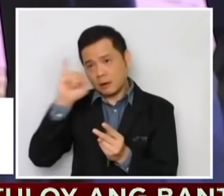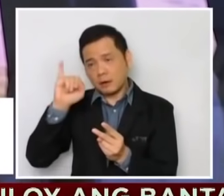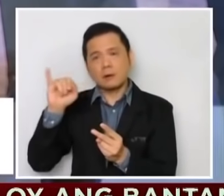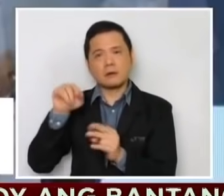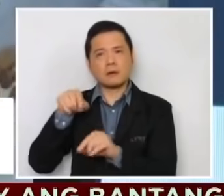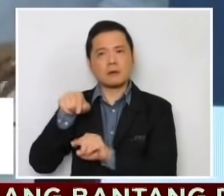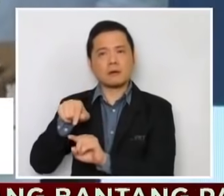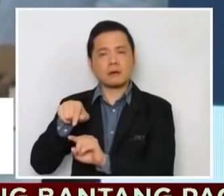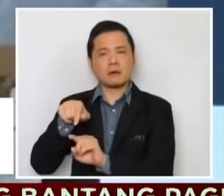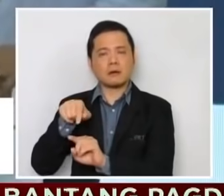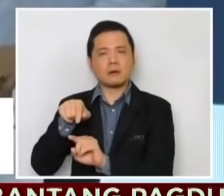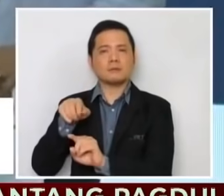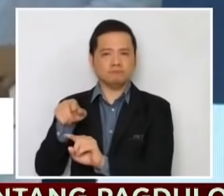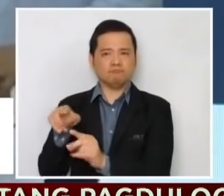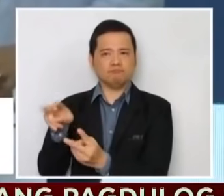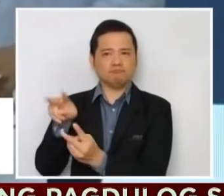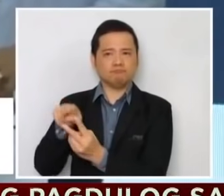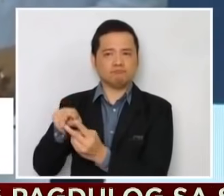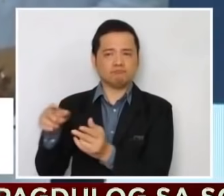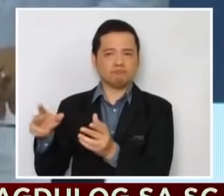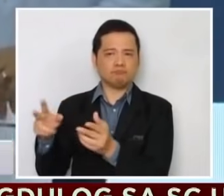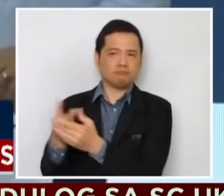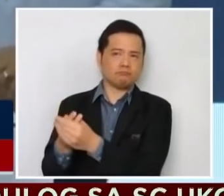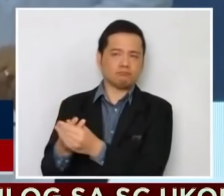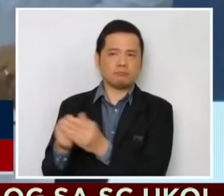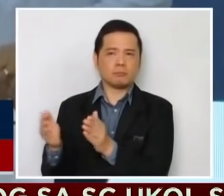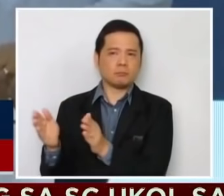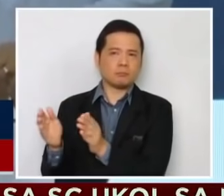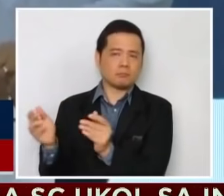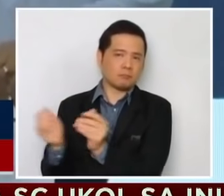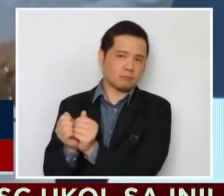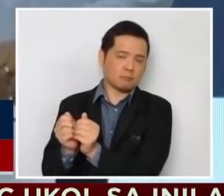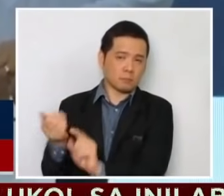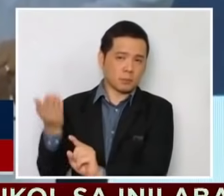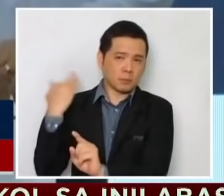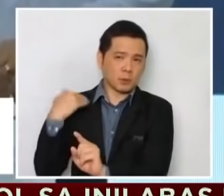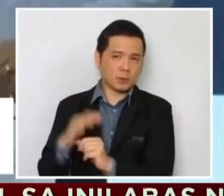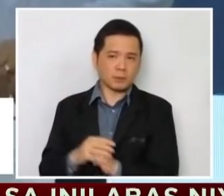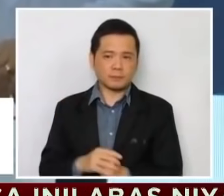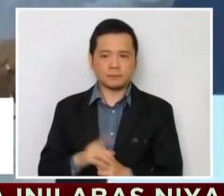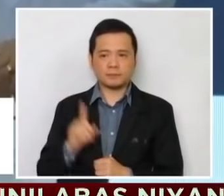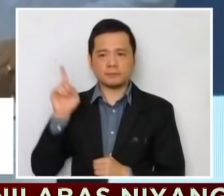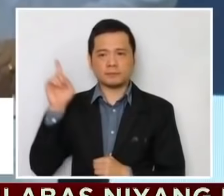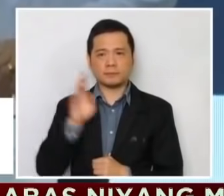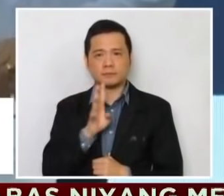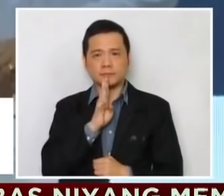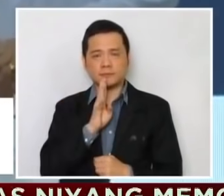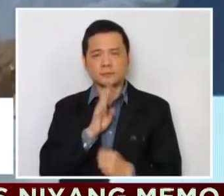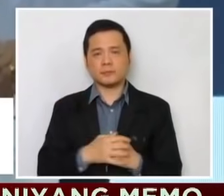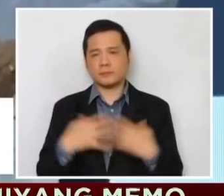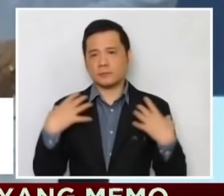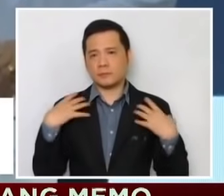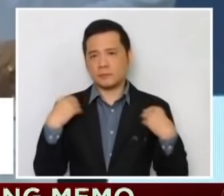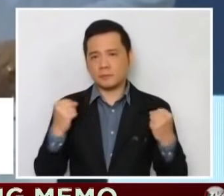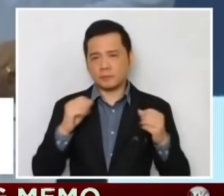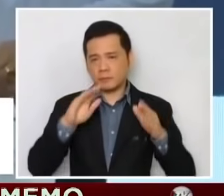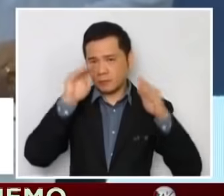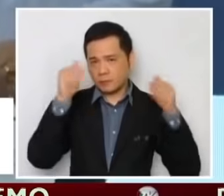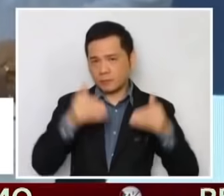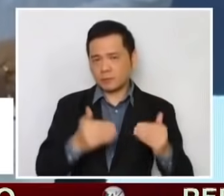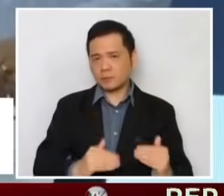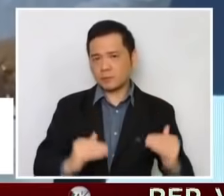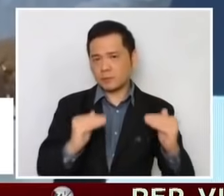Moreno. Kalusugan, kabuhayan, karunungan. Kinakatawan ko po ang mga health frontliners bilang